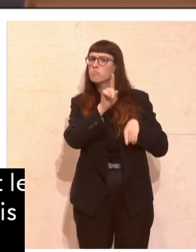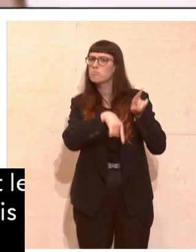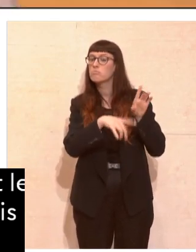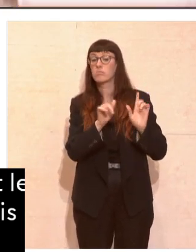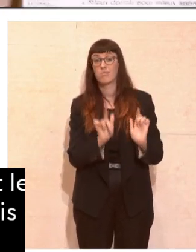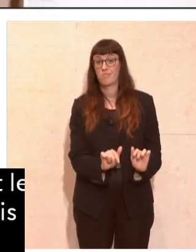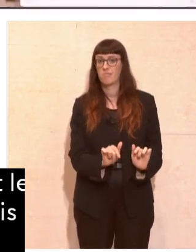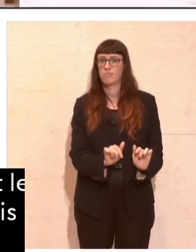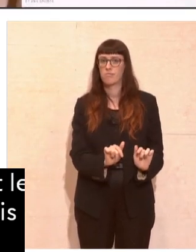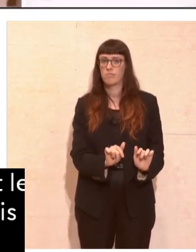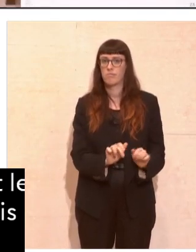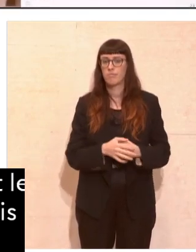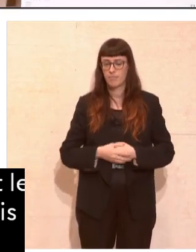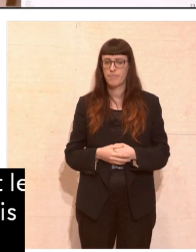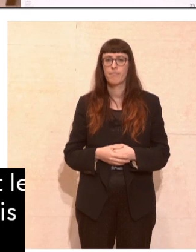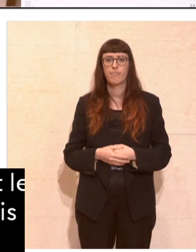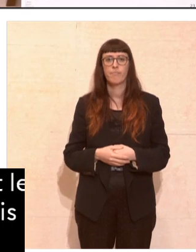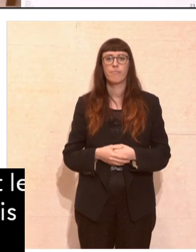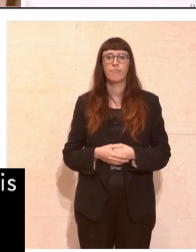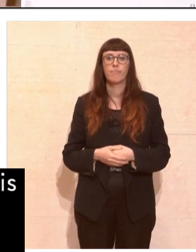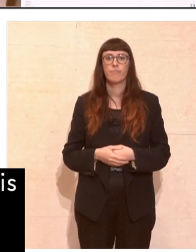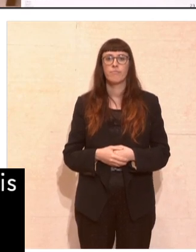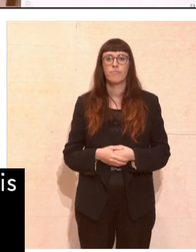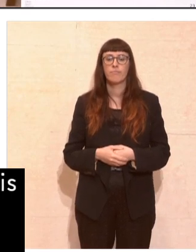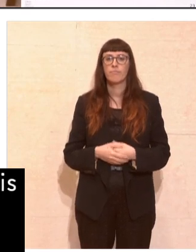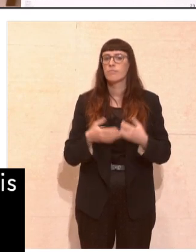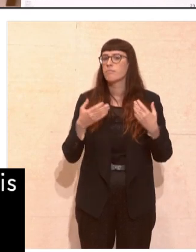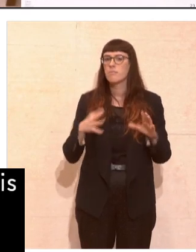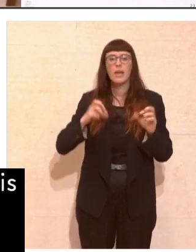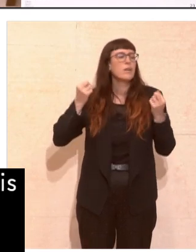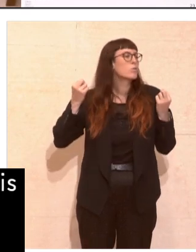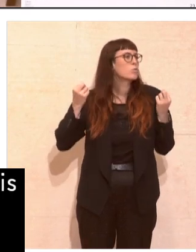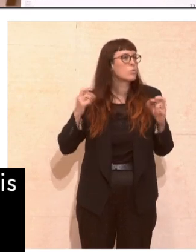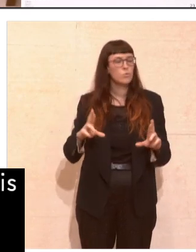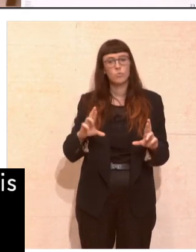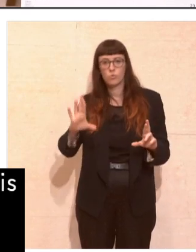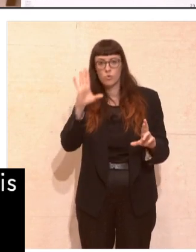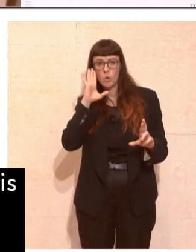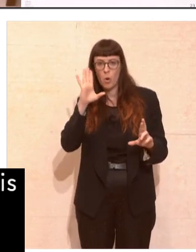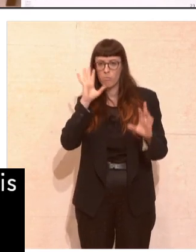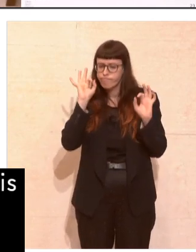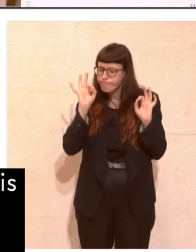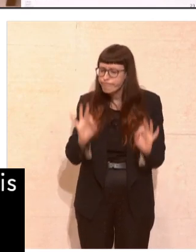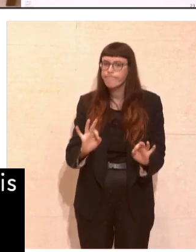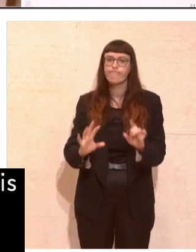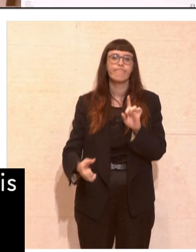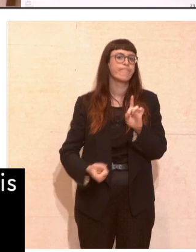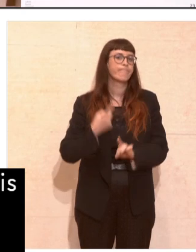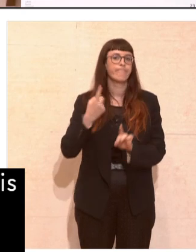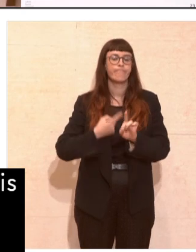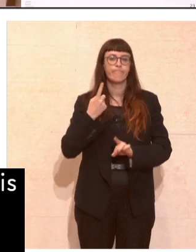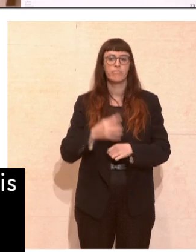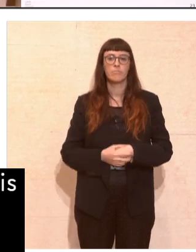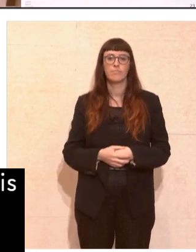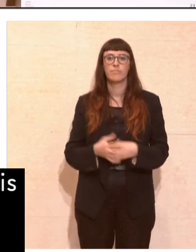demeure. Mais pour sûr, le sommeil, c'est quelque chose de super important. Donc, si vous voulez améliorer